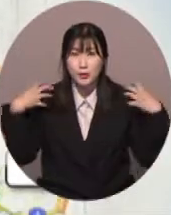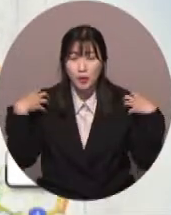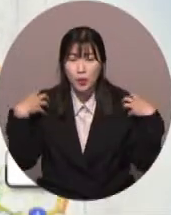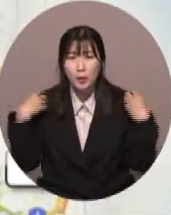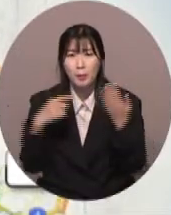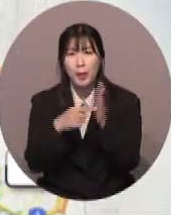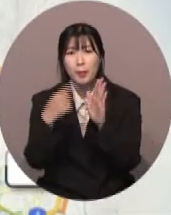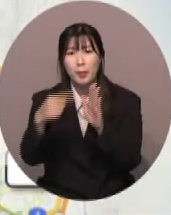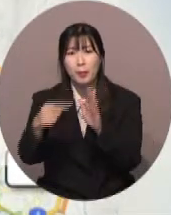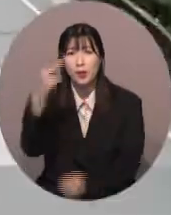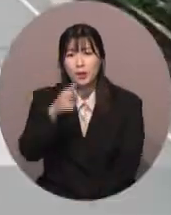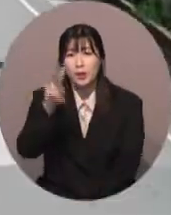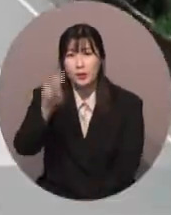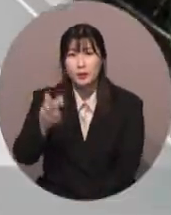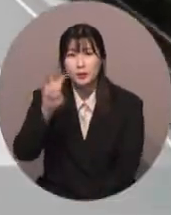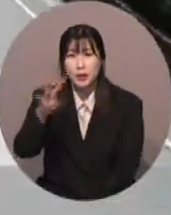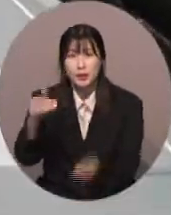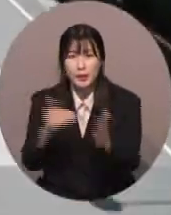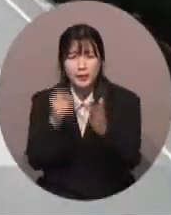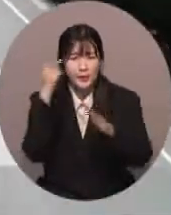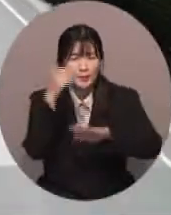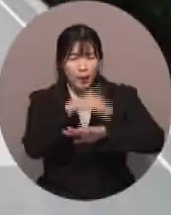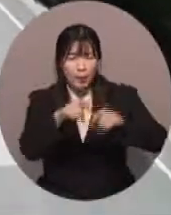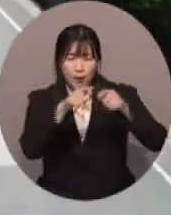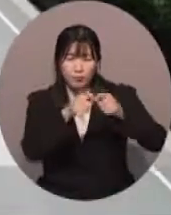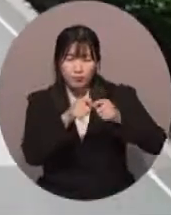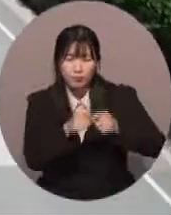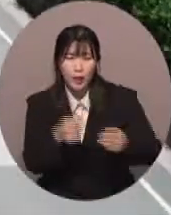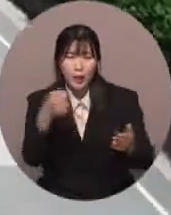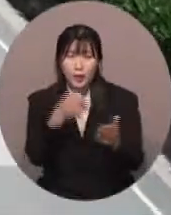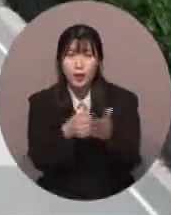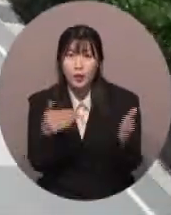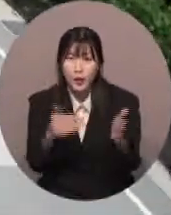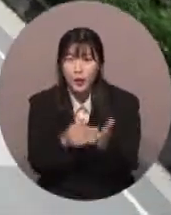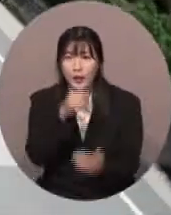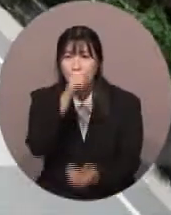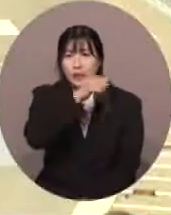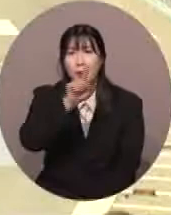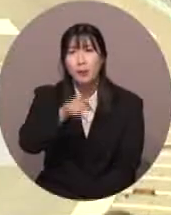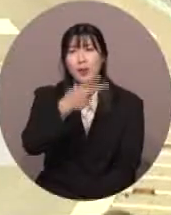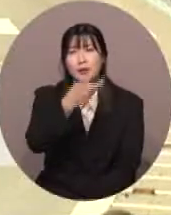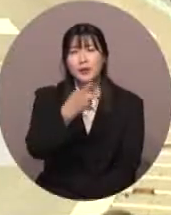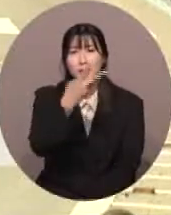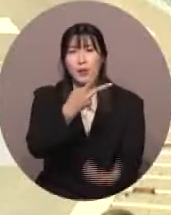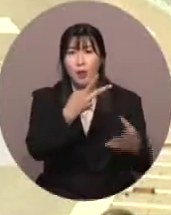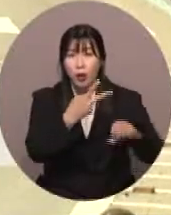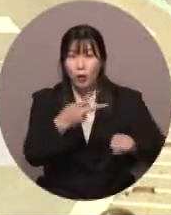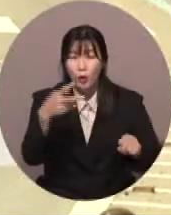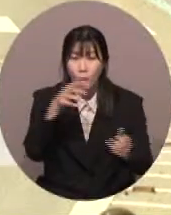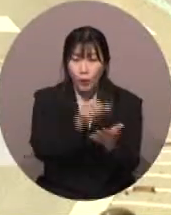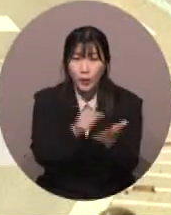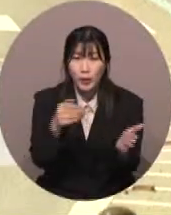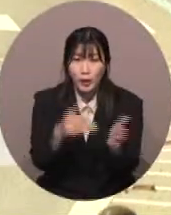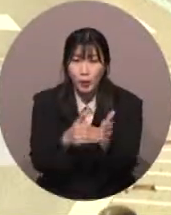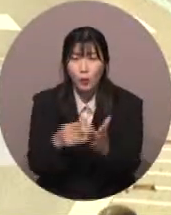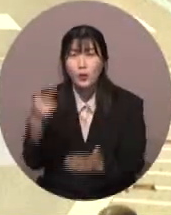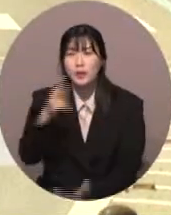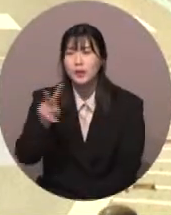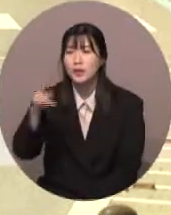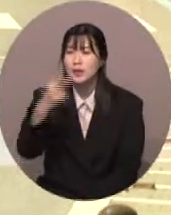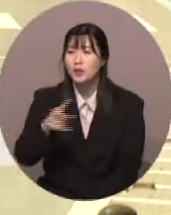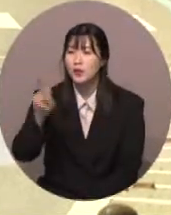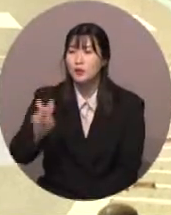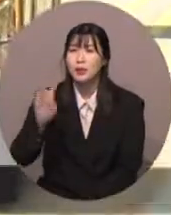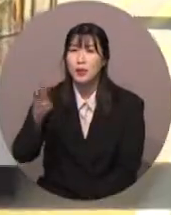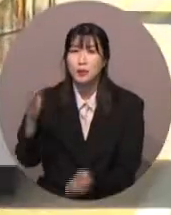내년까지 실시계획을 확정한 뒤 사업비 172억원을 투입해 오는 2024년 상반기부터